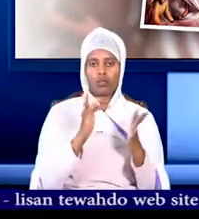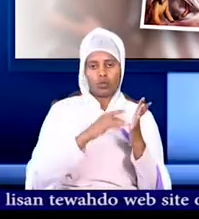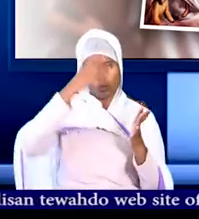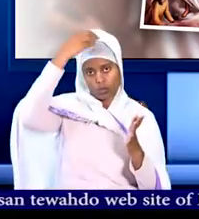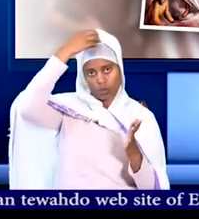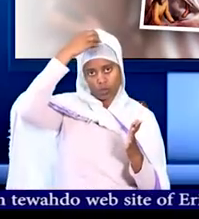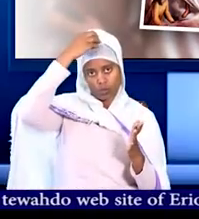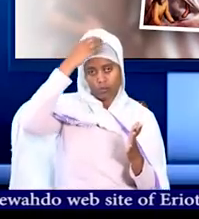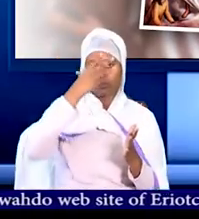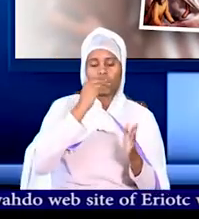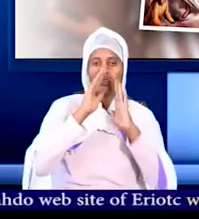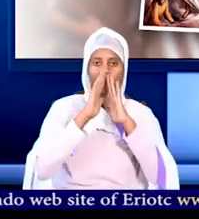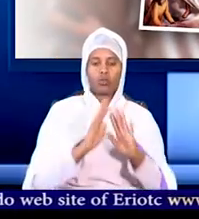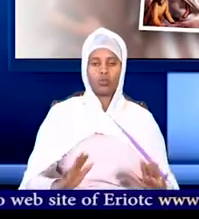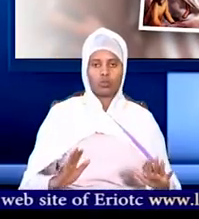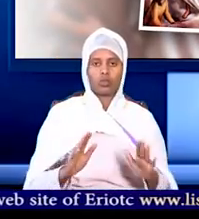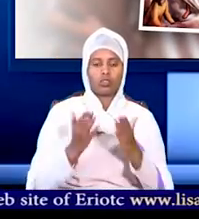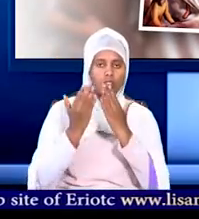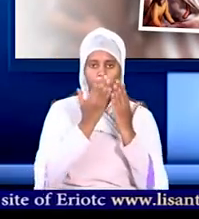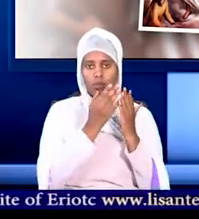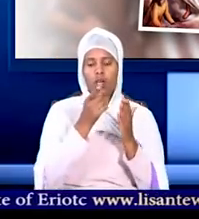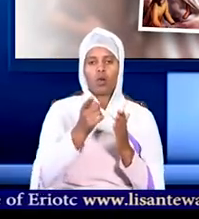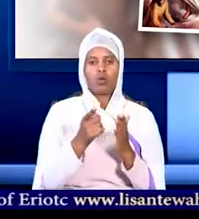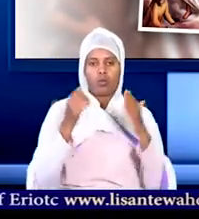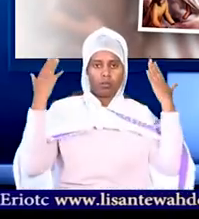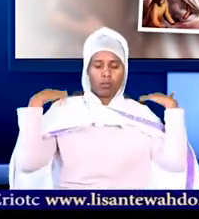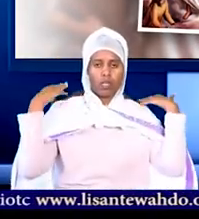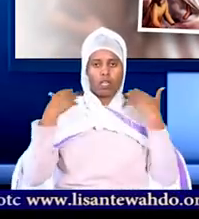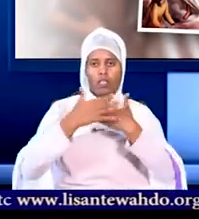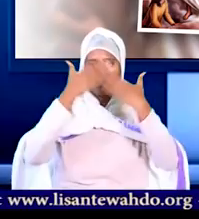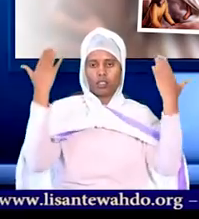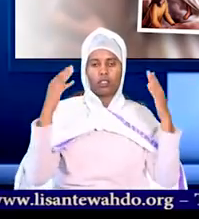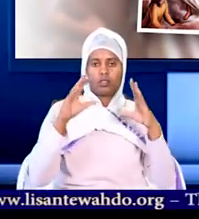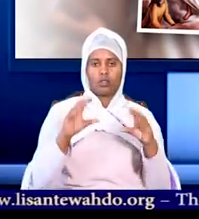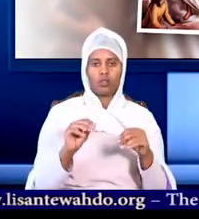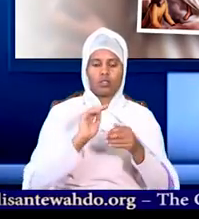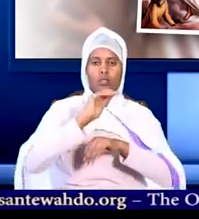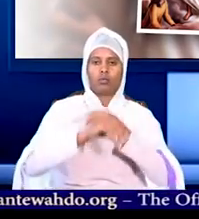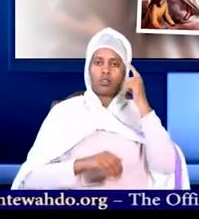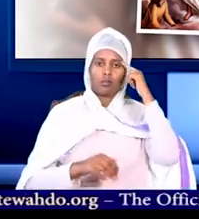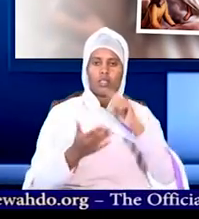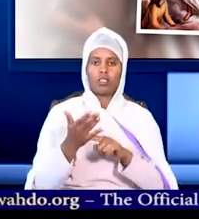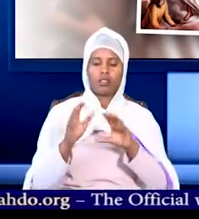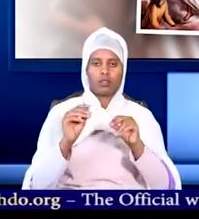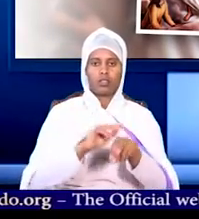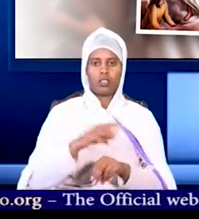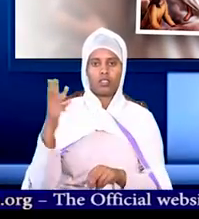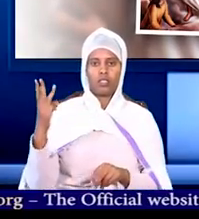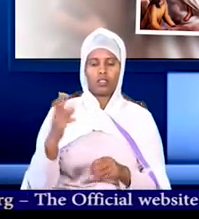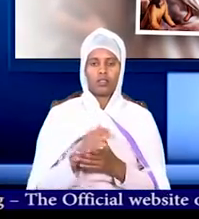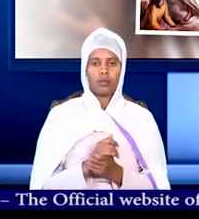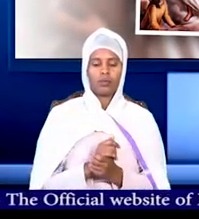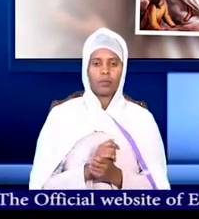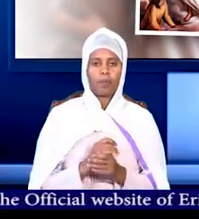ጎይታና ኣምላኽና ንመድሓኒና ንኢየሱስ ክርስቶስ ብመንፈስ ቅዱስ ኣናቢብዎ ኣብኡ ድማ መልኣኽ ክግለፀሉ ክኢሉ ናይ ኣጋምሸት ማለት